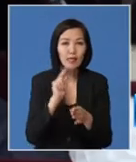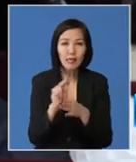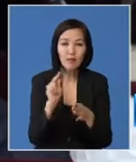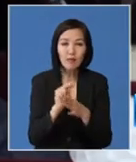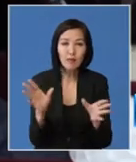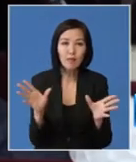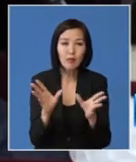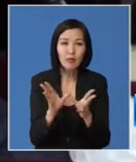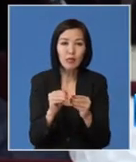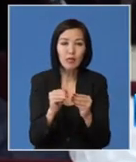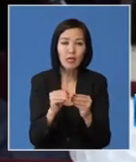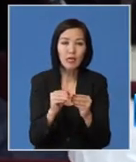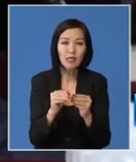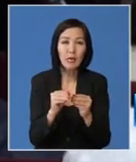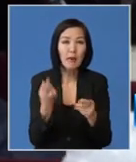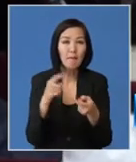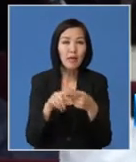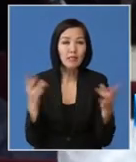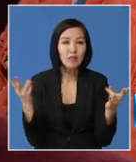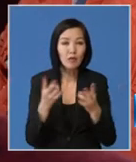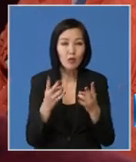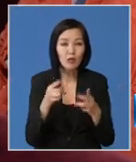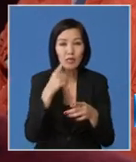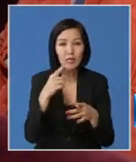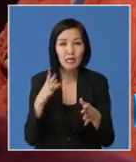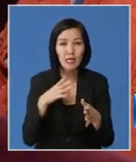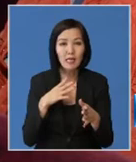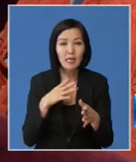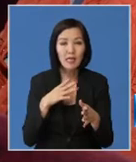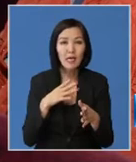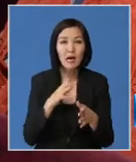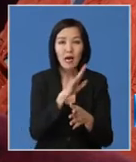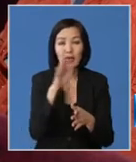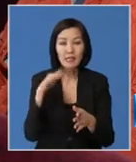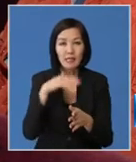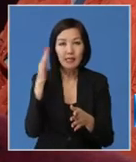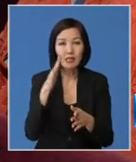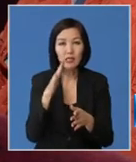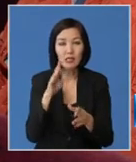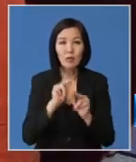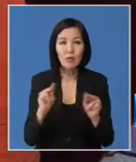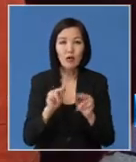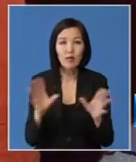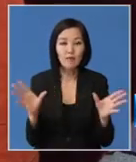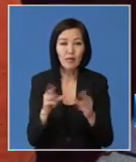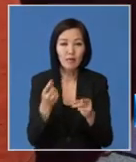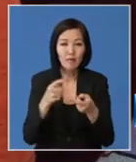тығыз байланыста болу керектігін жеткізді. Әсіресе қос тәрбие көзі мұғалім мен ата-ана тығыз қарым-қатынаста болу керек